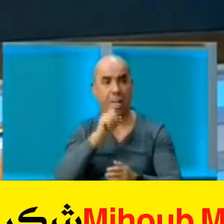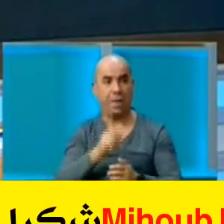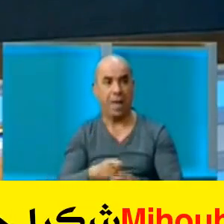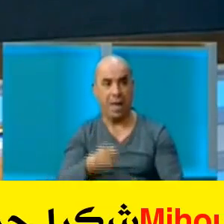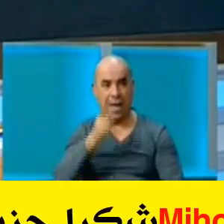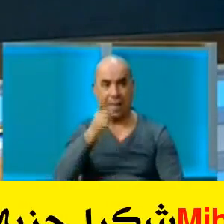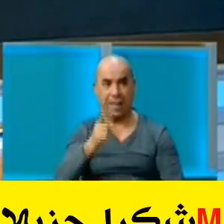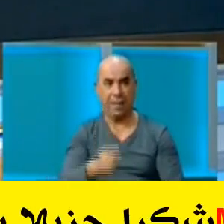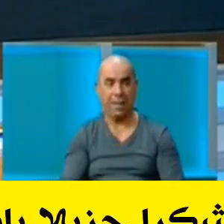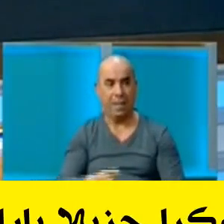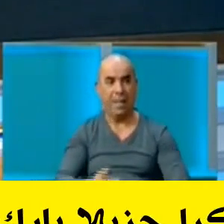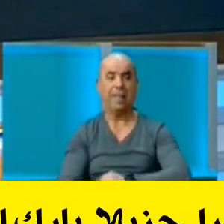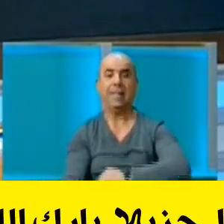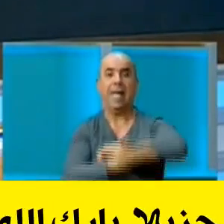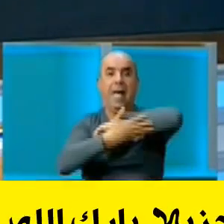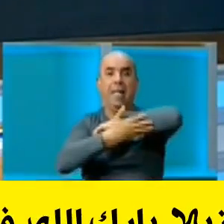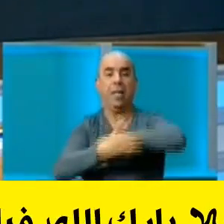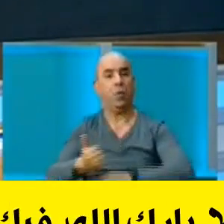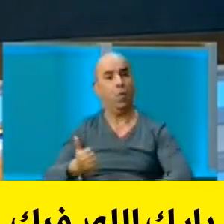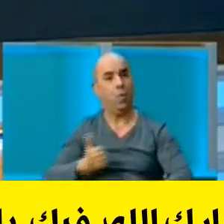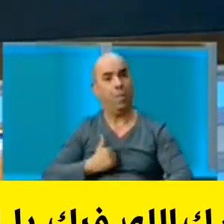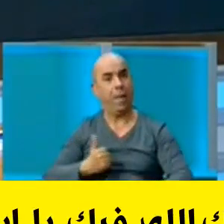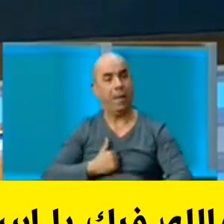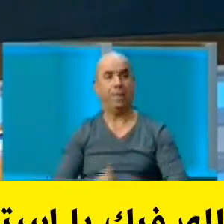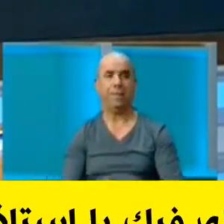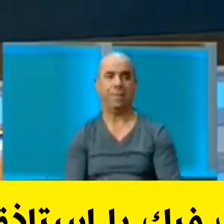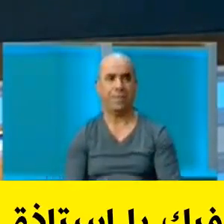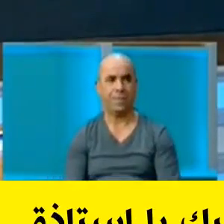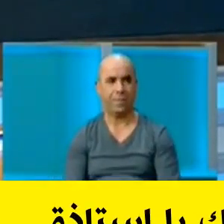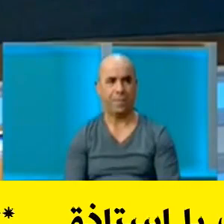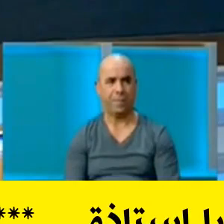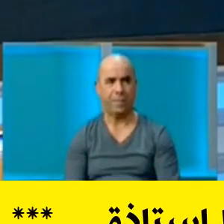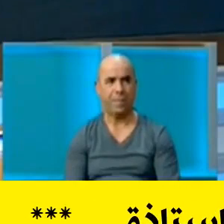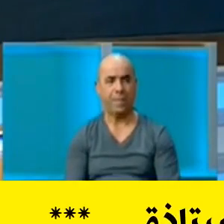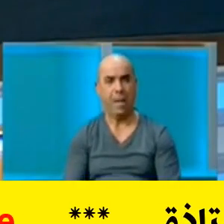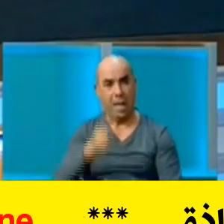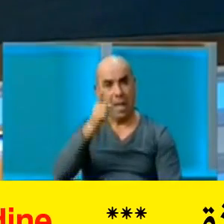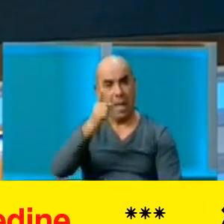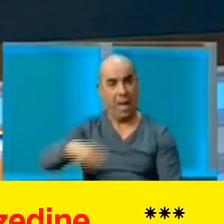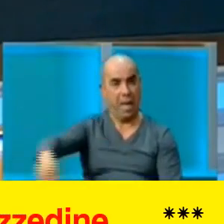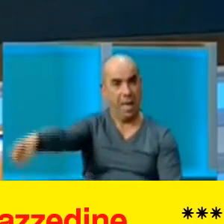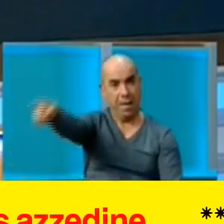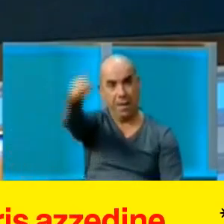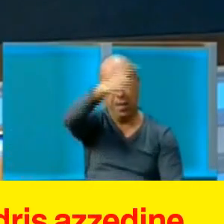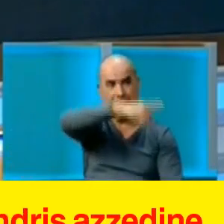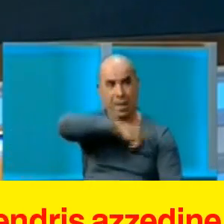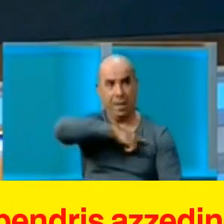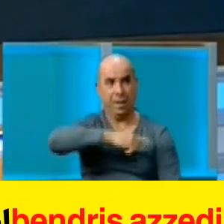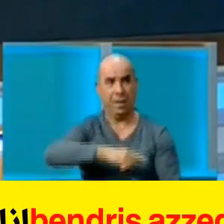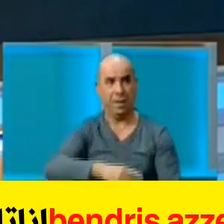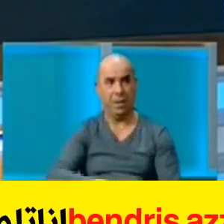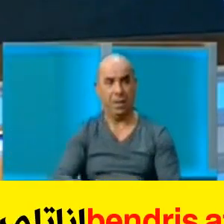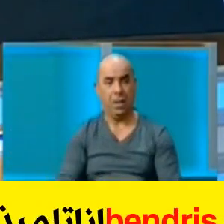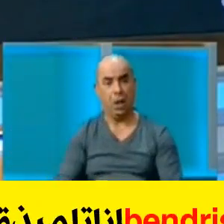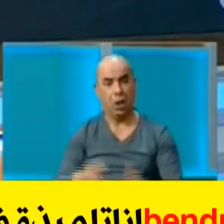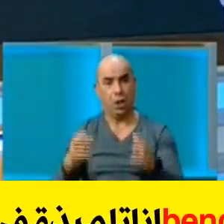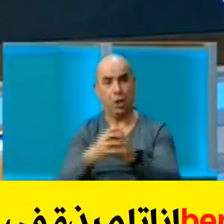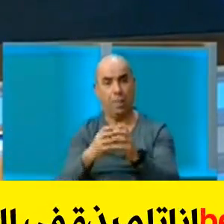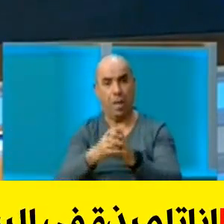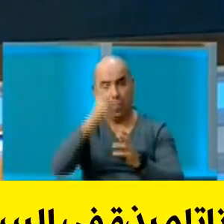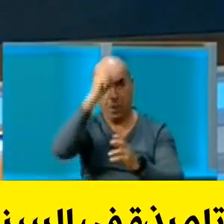التي ساعدت أمك. الذين، لاحظوا، تستعمل للجمع